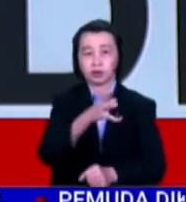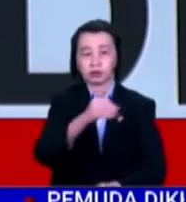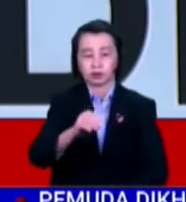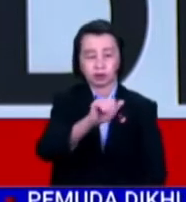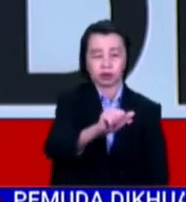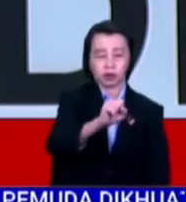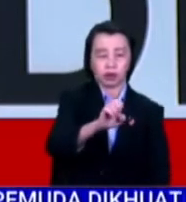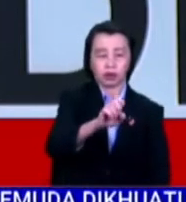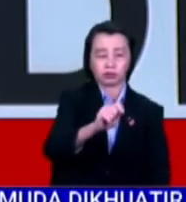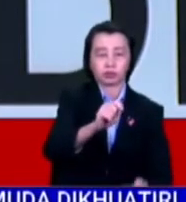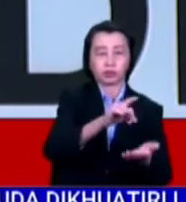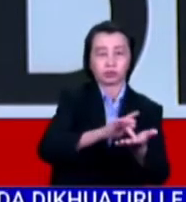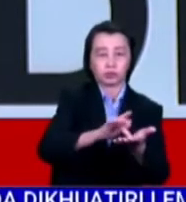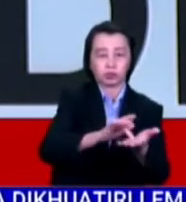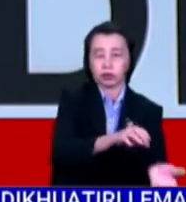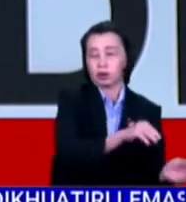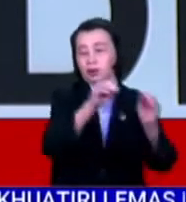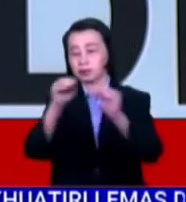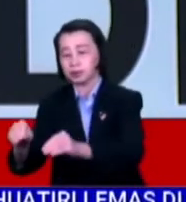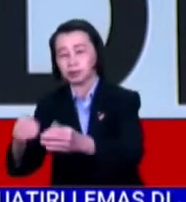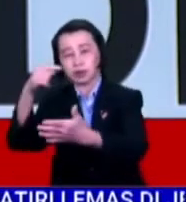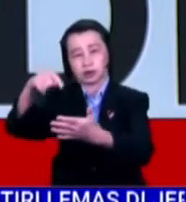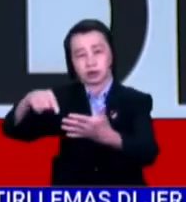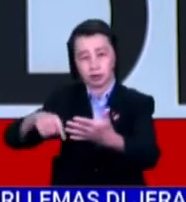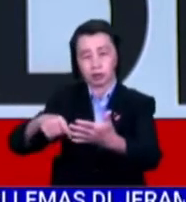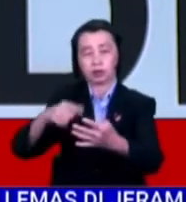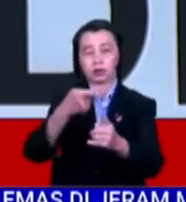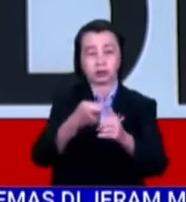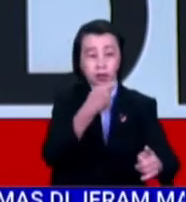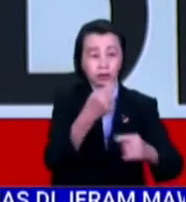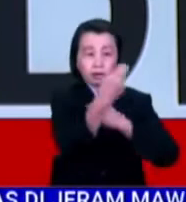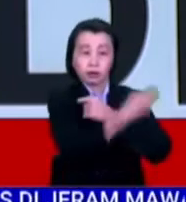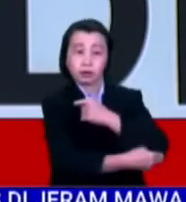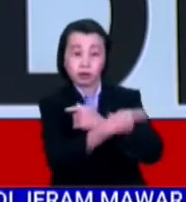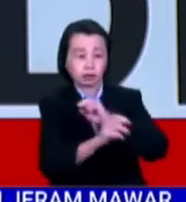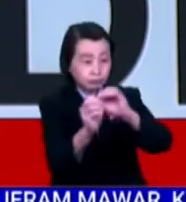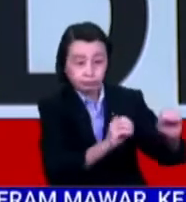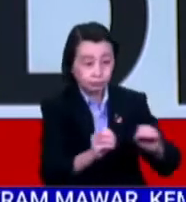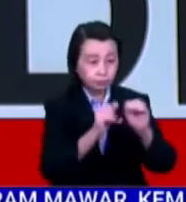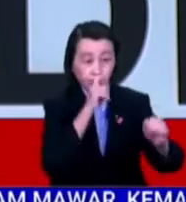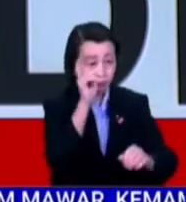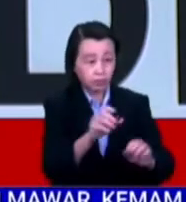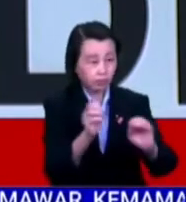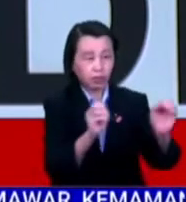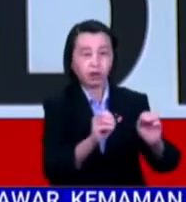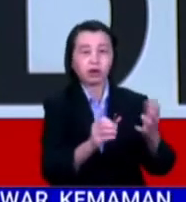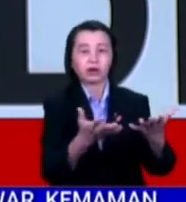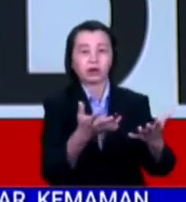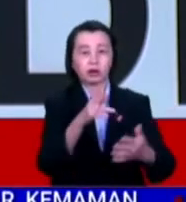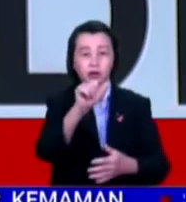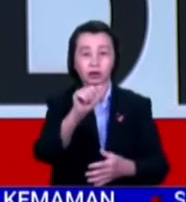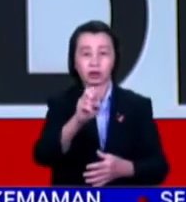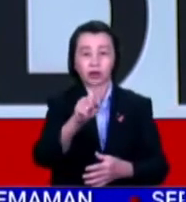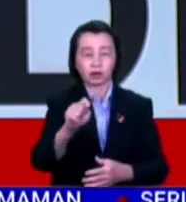aset-aset perubatan kepada negeri-negeri tersebut daripada negeri-negeri yang tidak lagi memerlukan aset dan